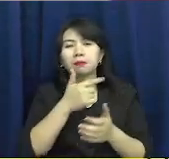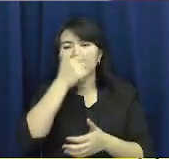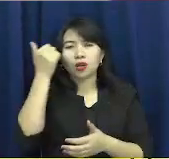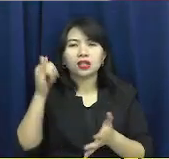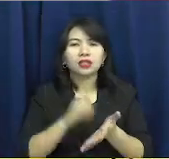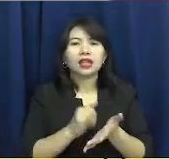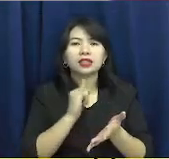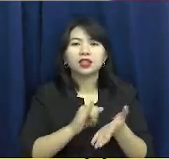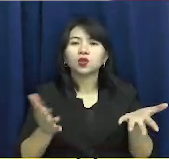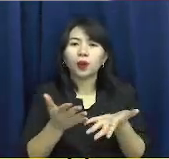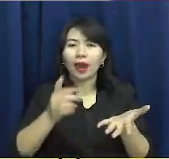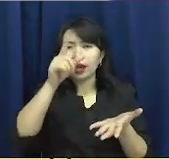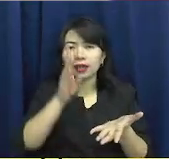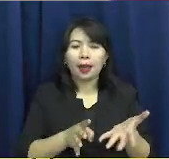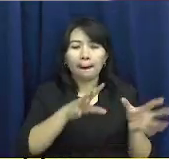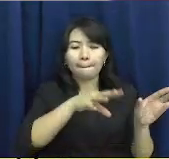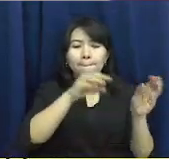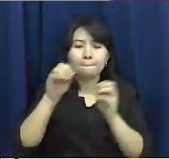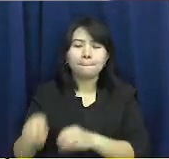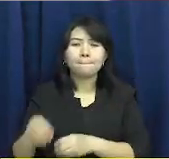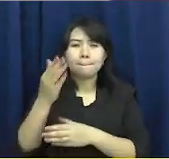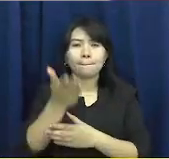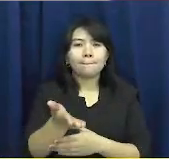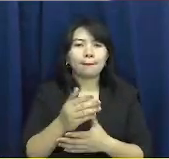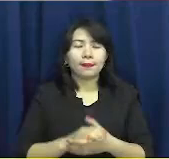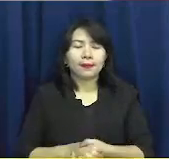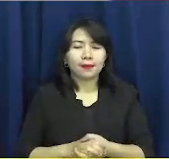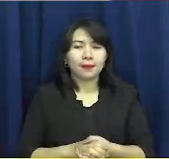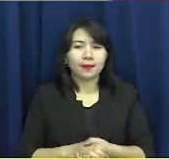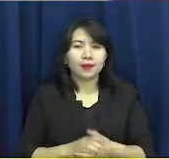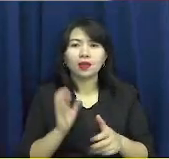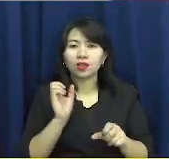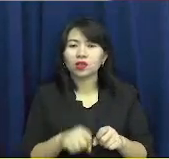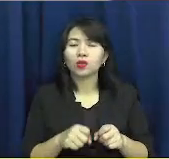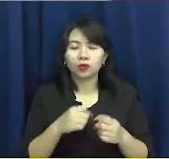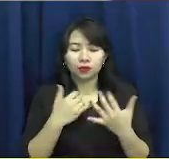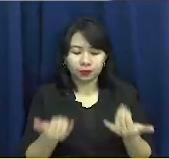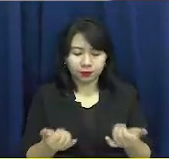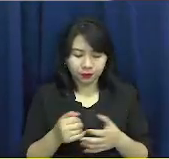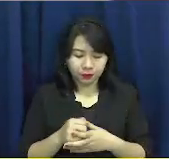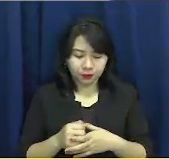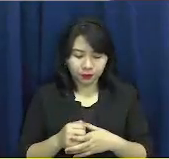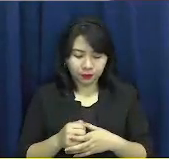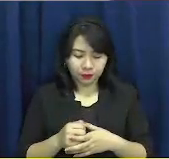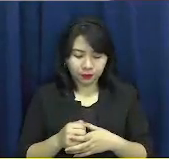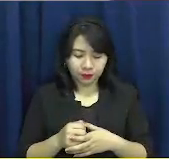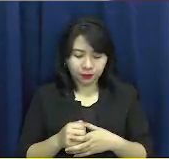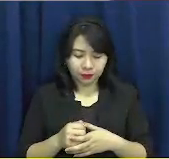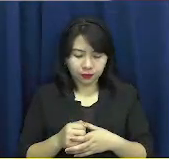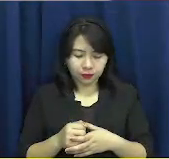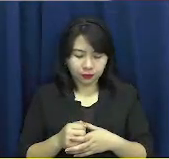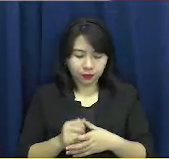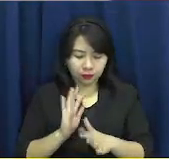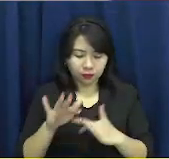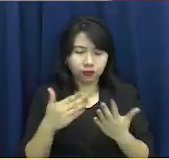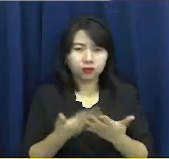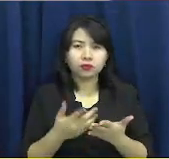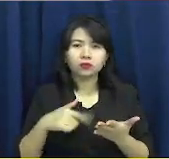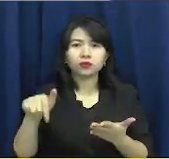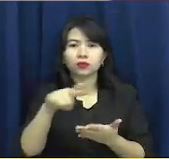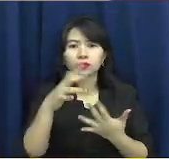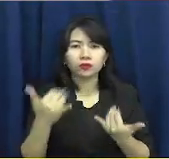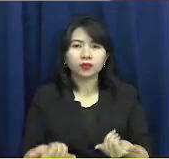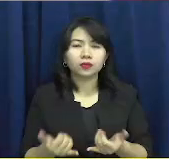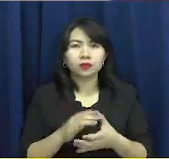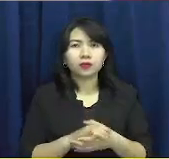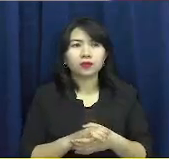God. You see, kaya nga, kung nilagay tayo sa kinalalagyan natin ngayon, nilagyay tayo dyan ng Diyos at hit